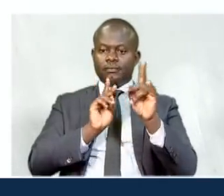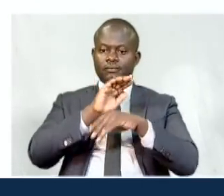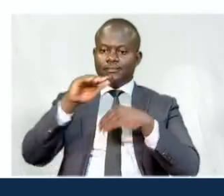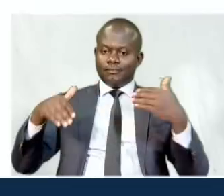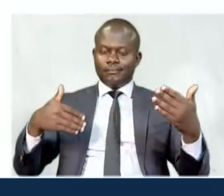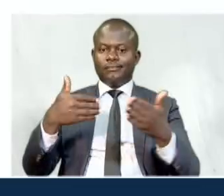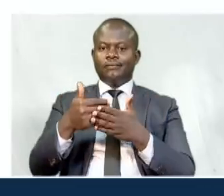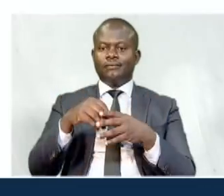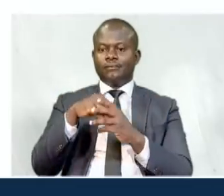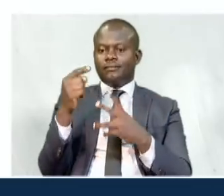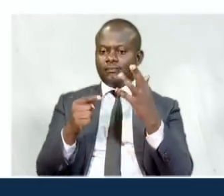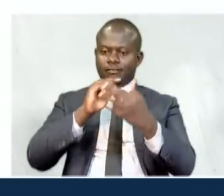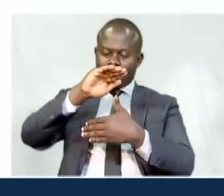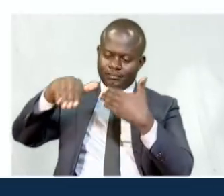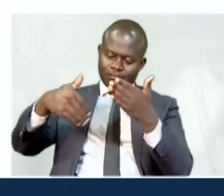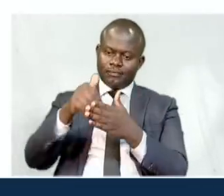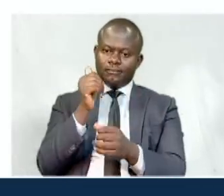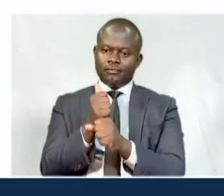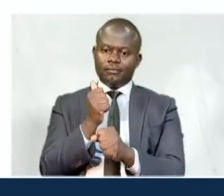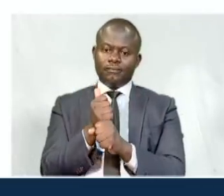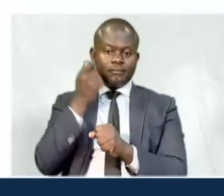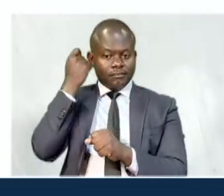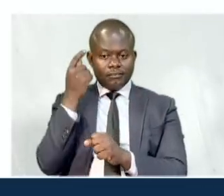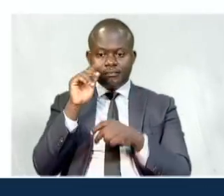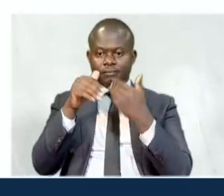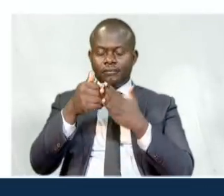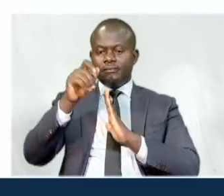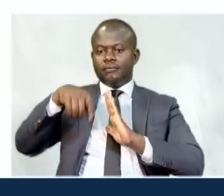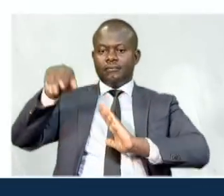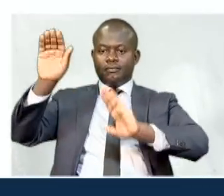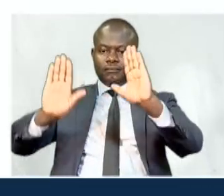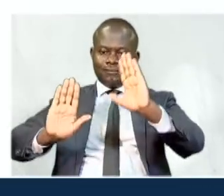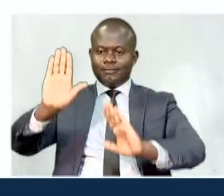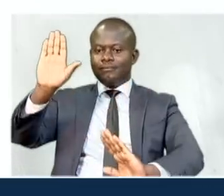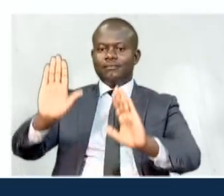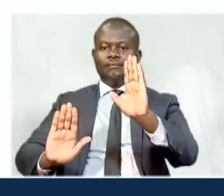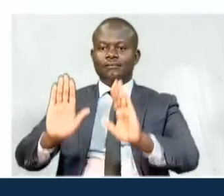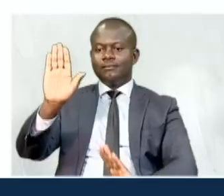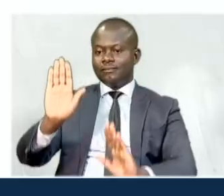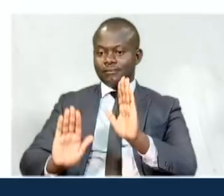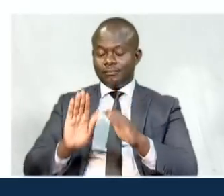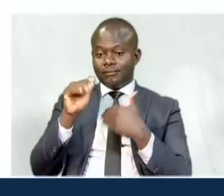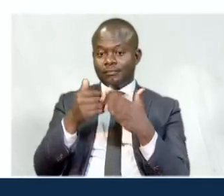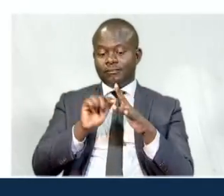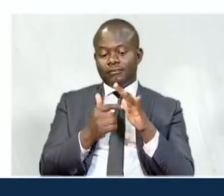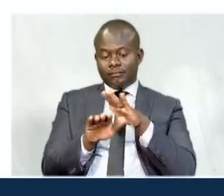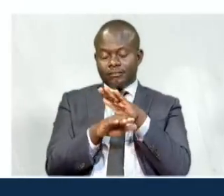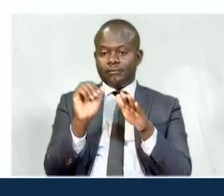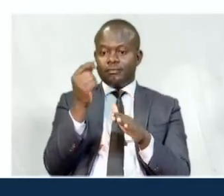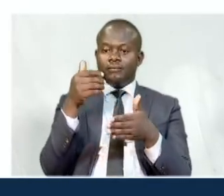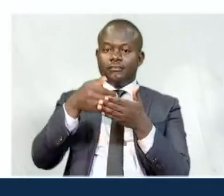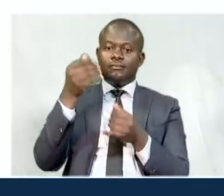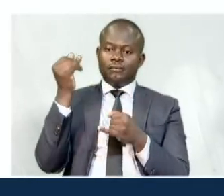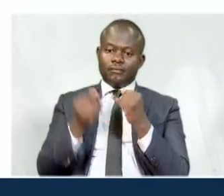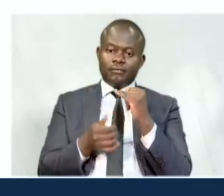n'abaturage mu bintu byose bikorwa. Ni ukuvuga ngo abaturage bagomba kubigiramo uruhare kuva ku cya mbere kugeza ku cya